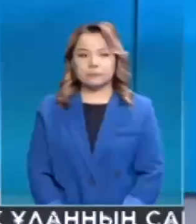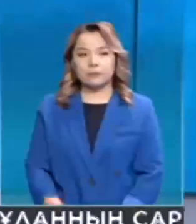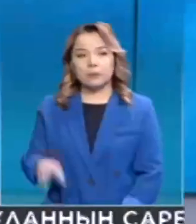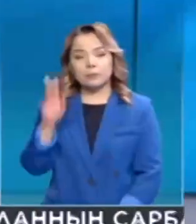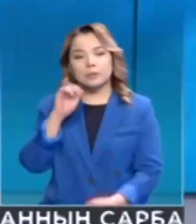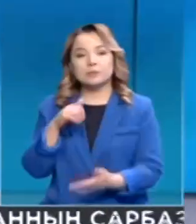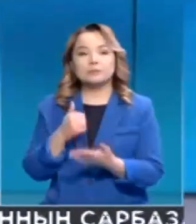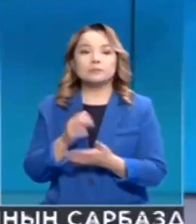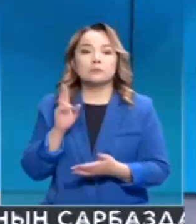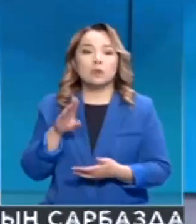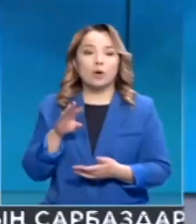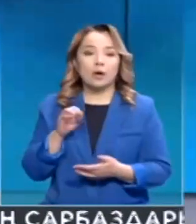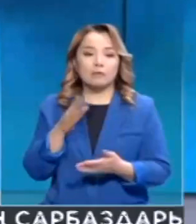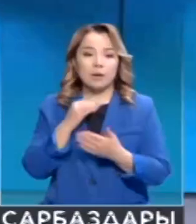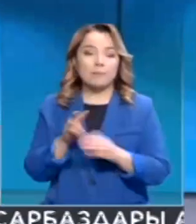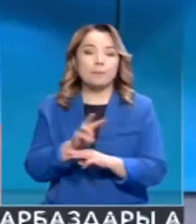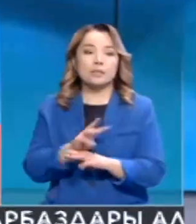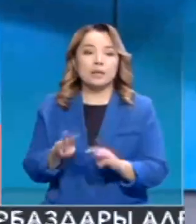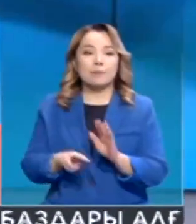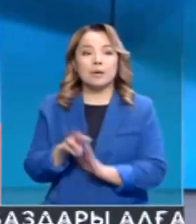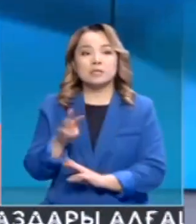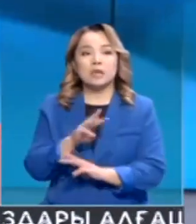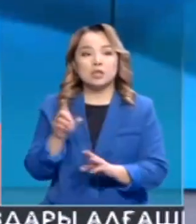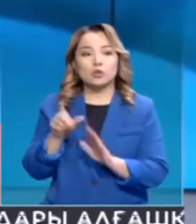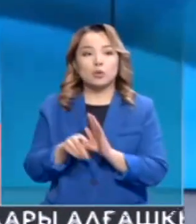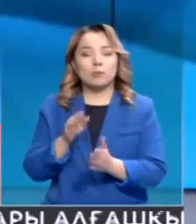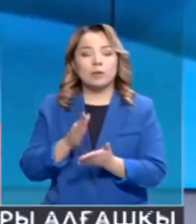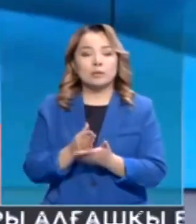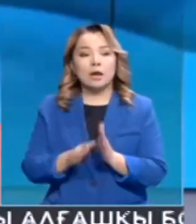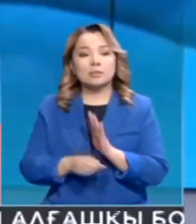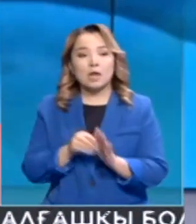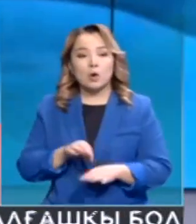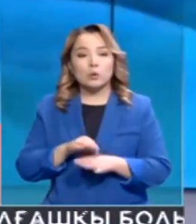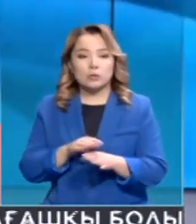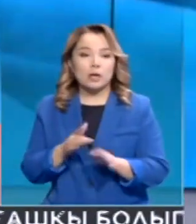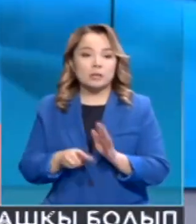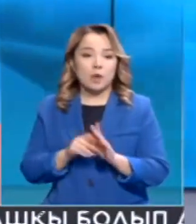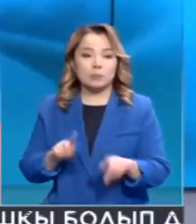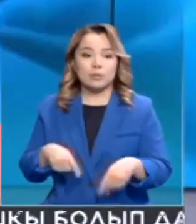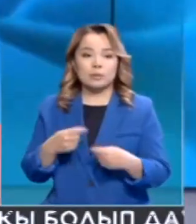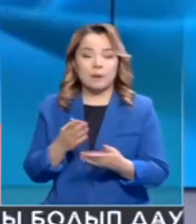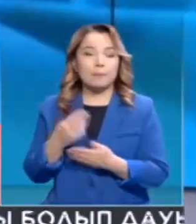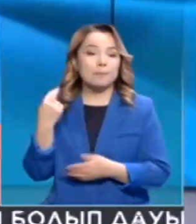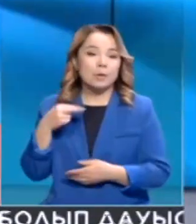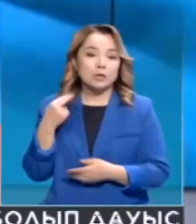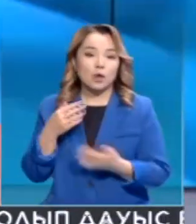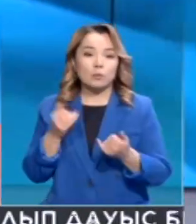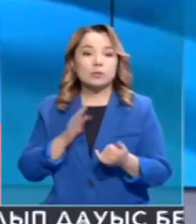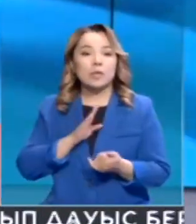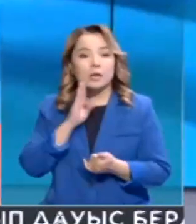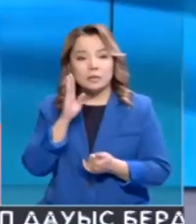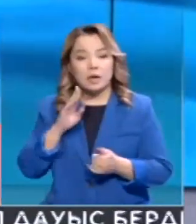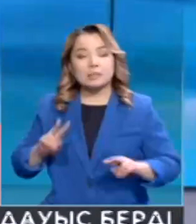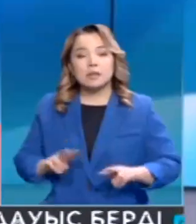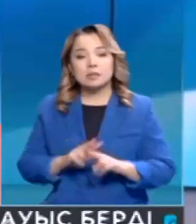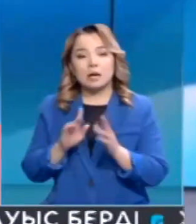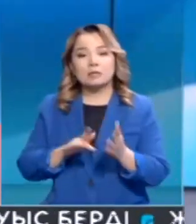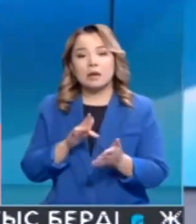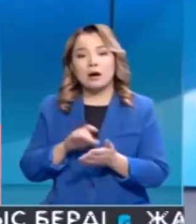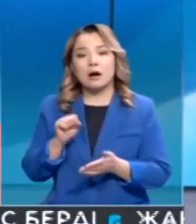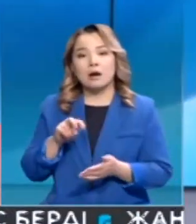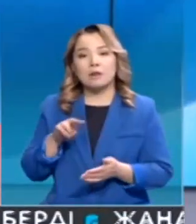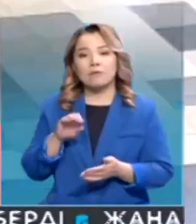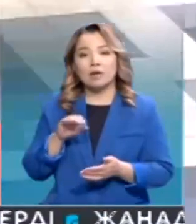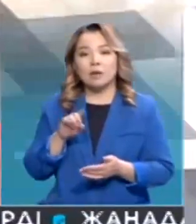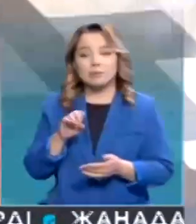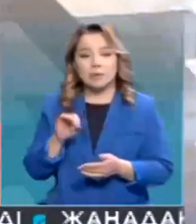Мемлекет басшысы Қасым-Жомарт Тоқаев мәжіліс пен мәслихат депутаттары сайлауында дауыс берді. Президент бүгін таңертең Елордадағы Әл-Фараби